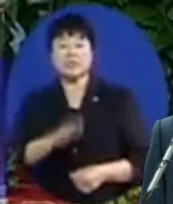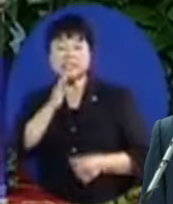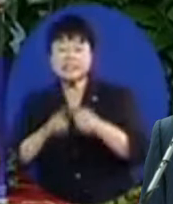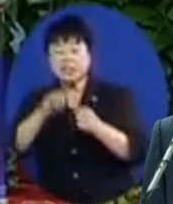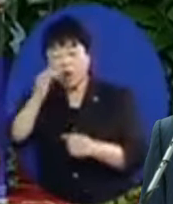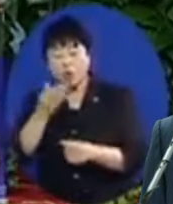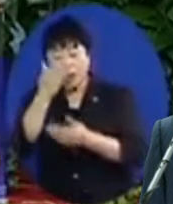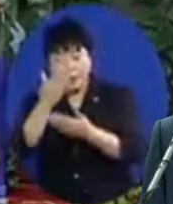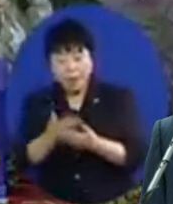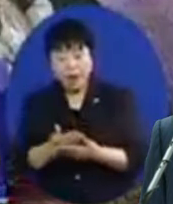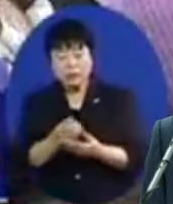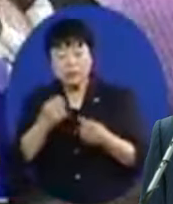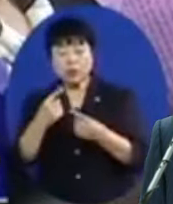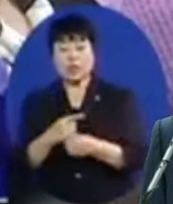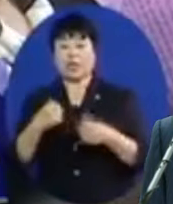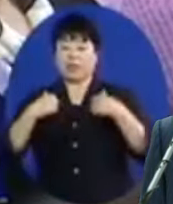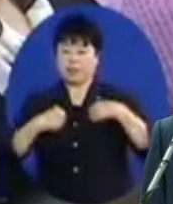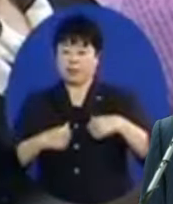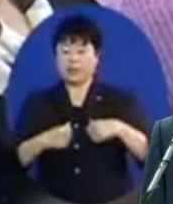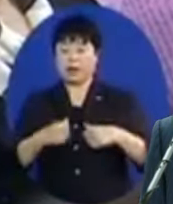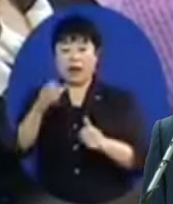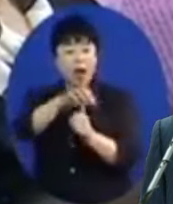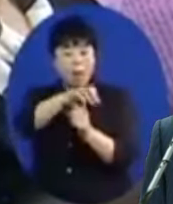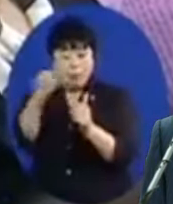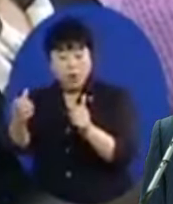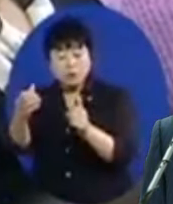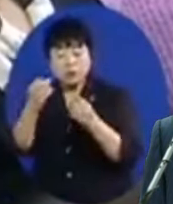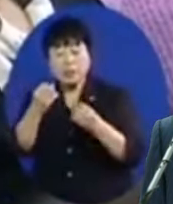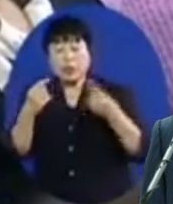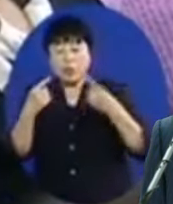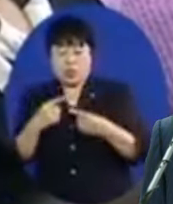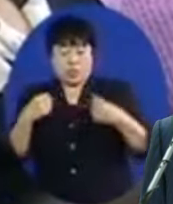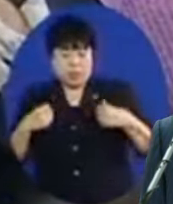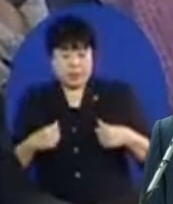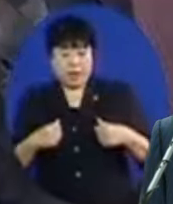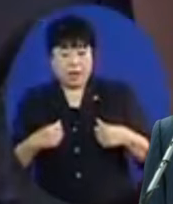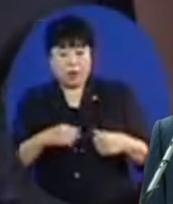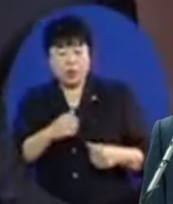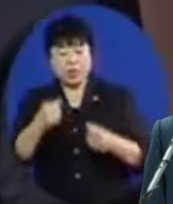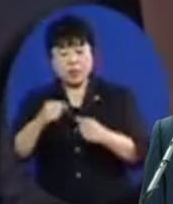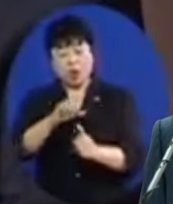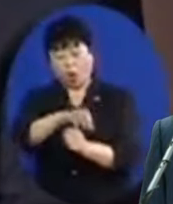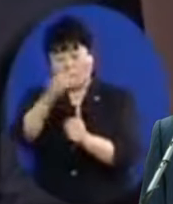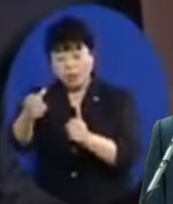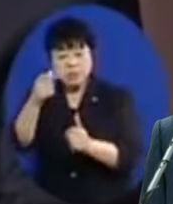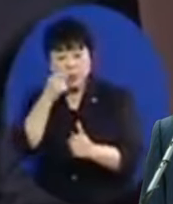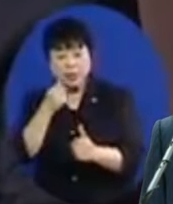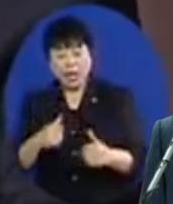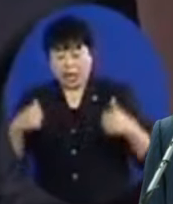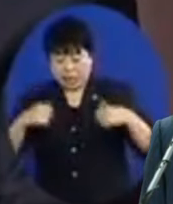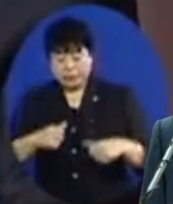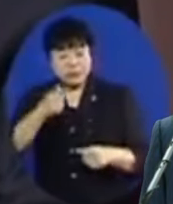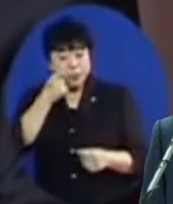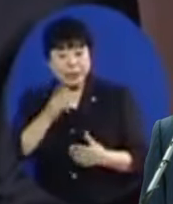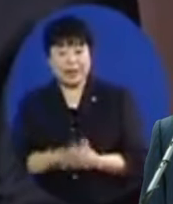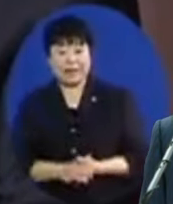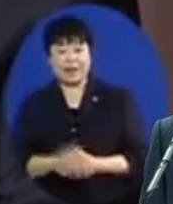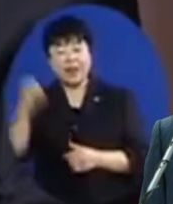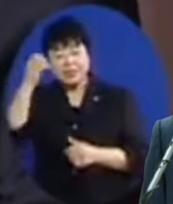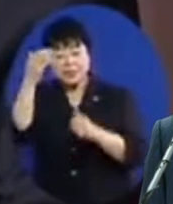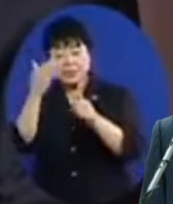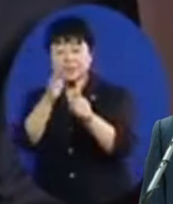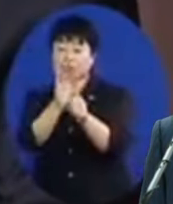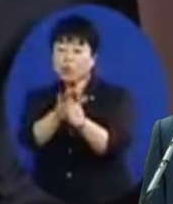지연받은 새사람을 입어라. 벗어버리고 새로 입어라. 우리 힘으로 벗지도 못하고 우리 힘으로 입지도 못합니다.